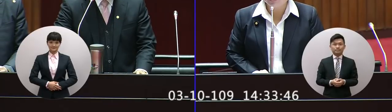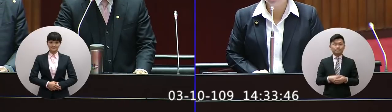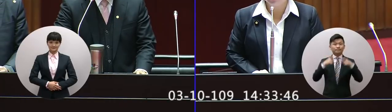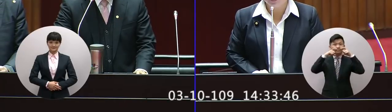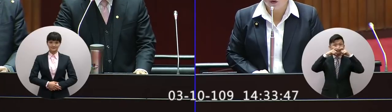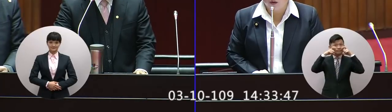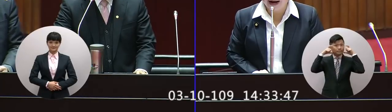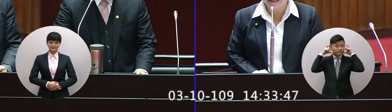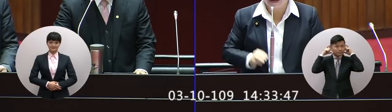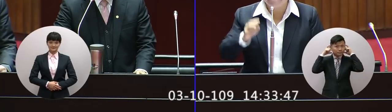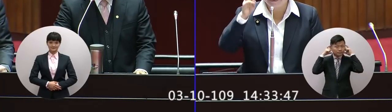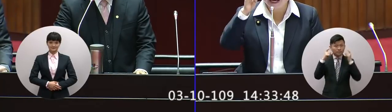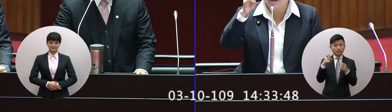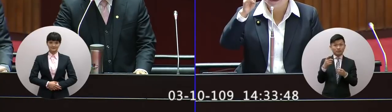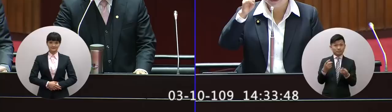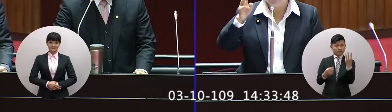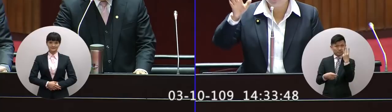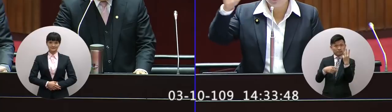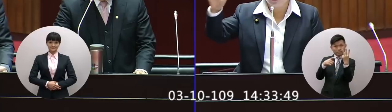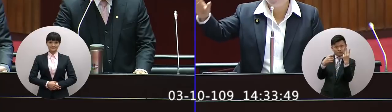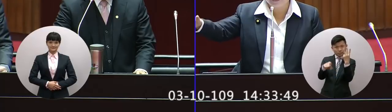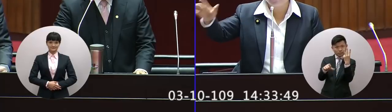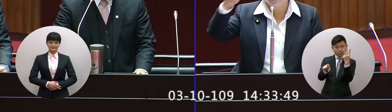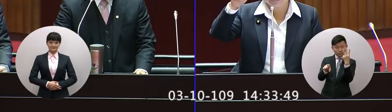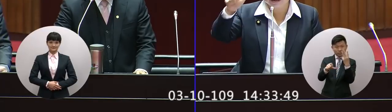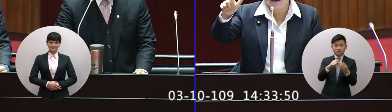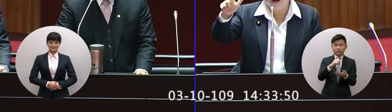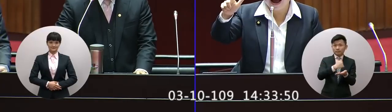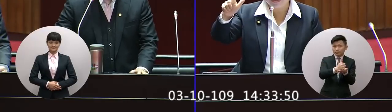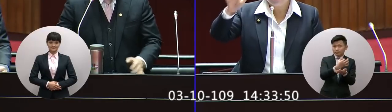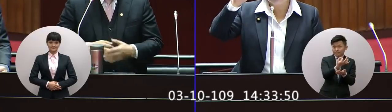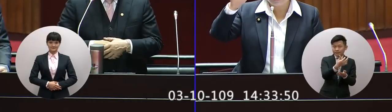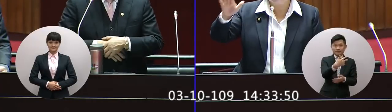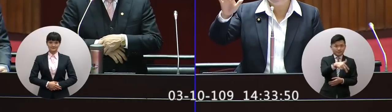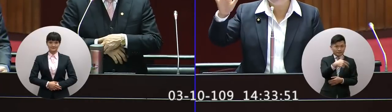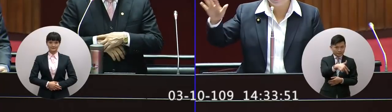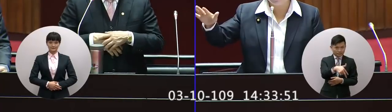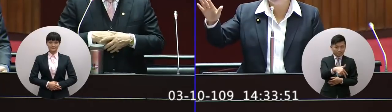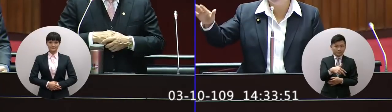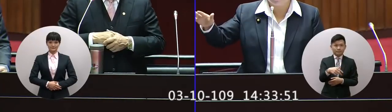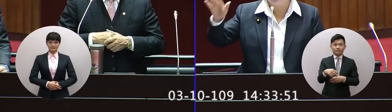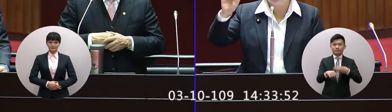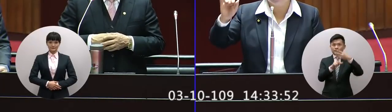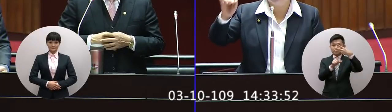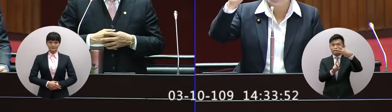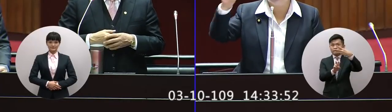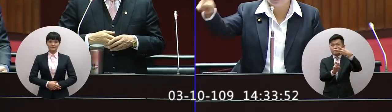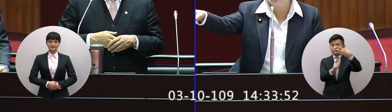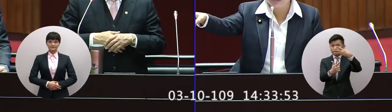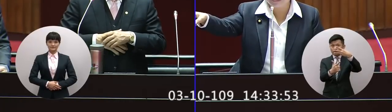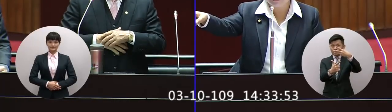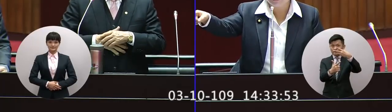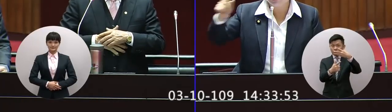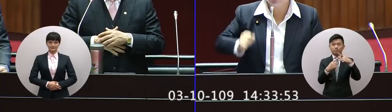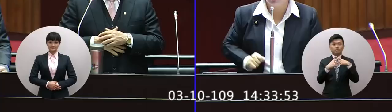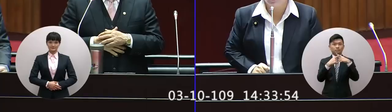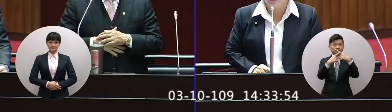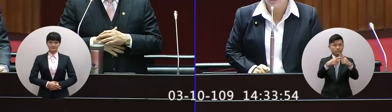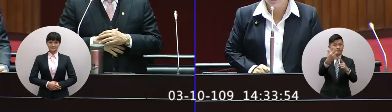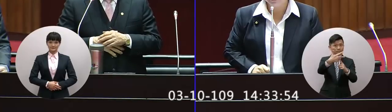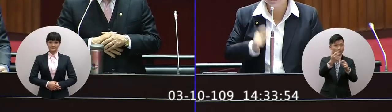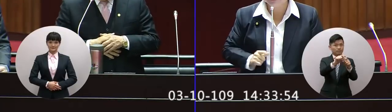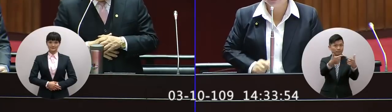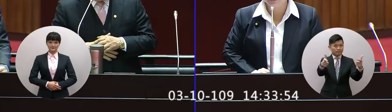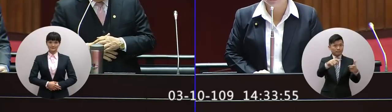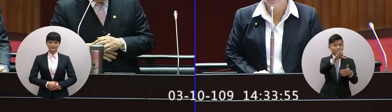口罩就是15块3片，物流费就是7块，在3月26号可以到超商去取